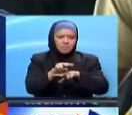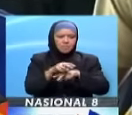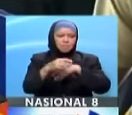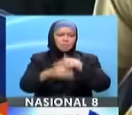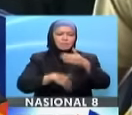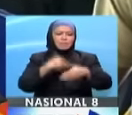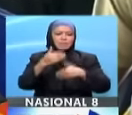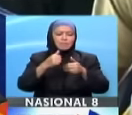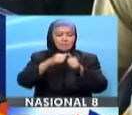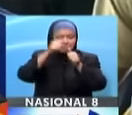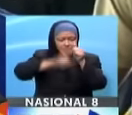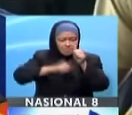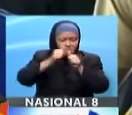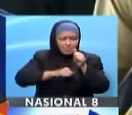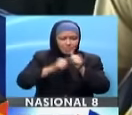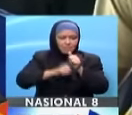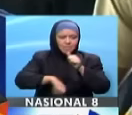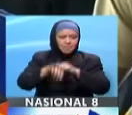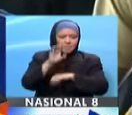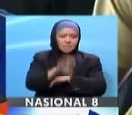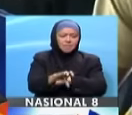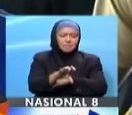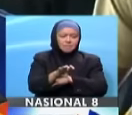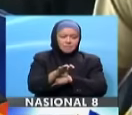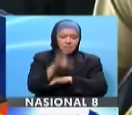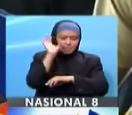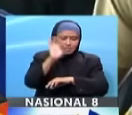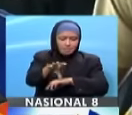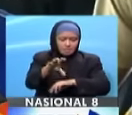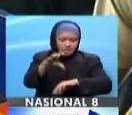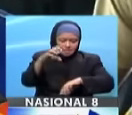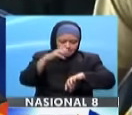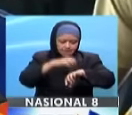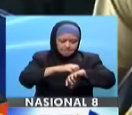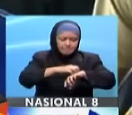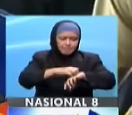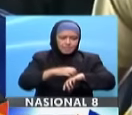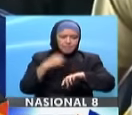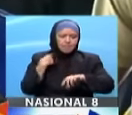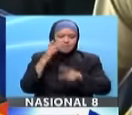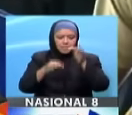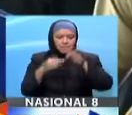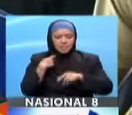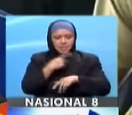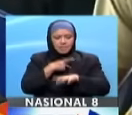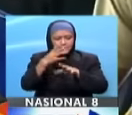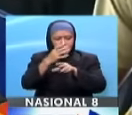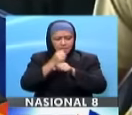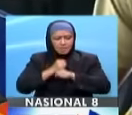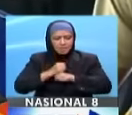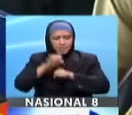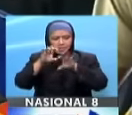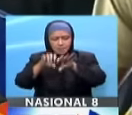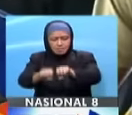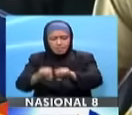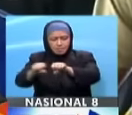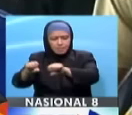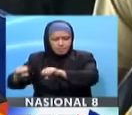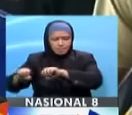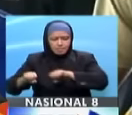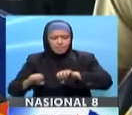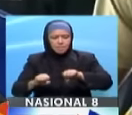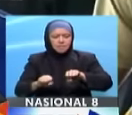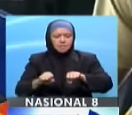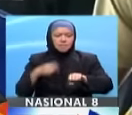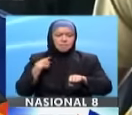tiap-tiap anjing yang gigit ni, kalau dapat tangkap kita check sama ada dia